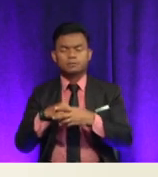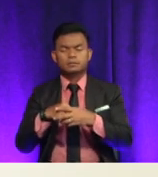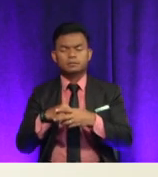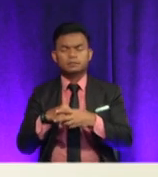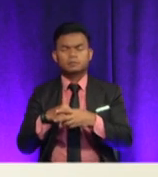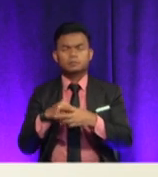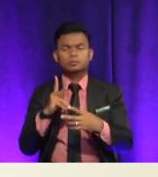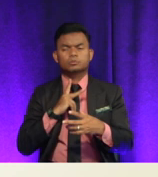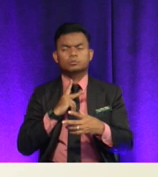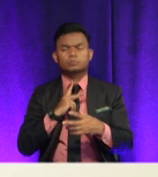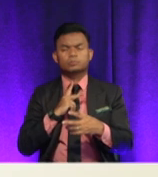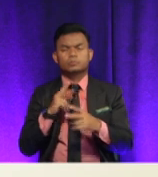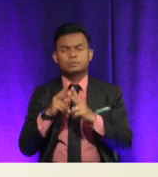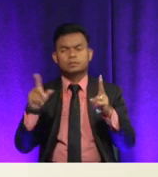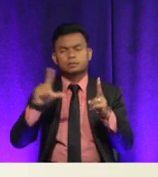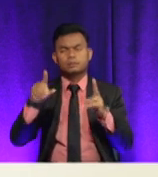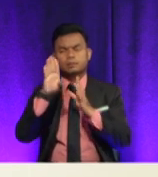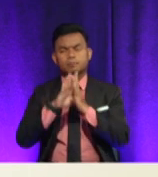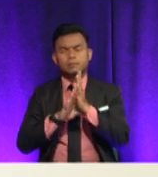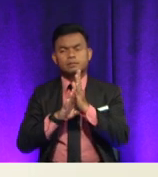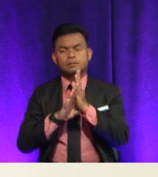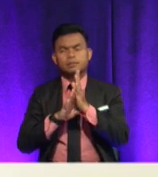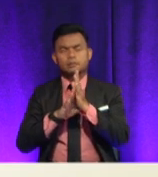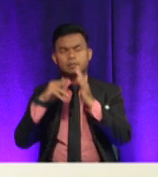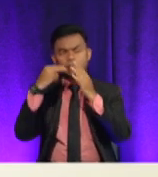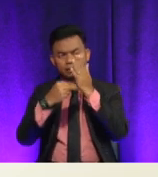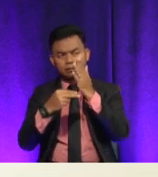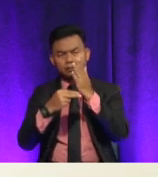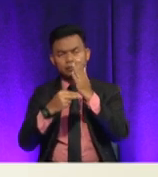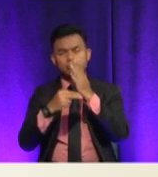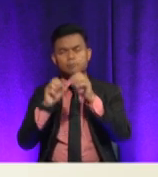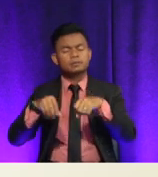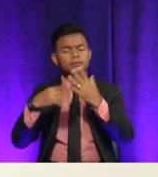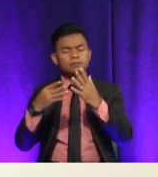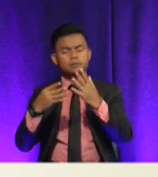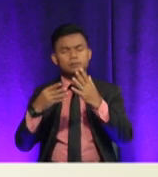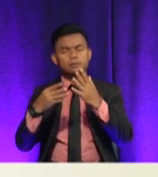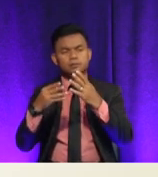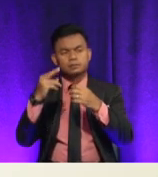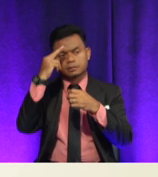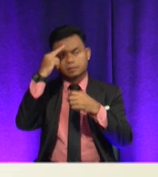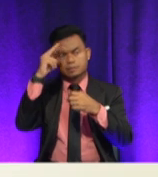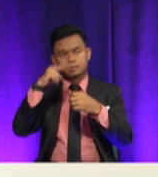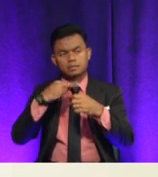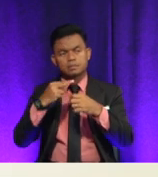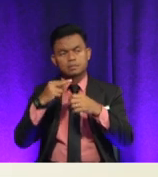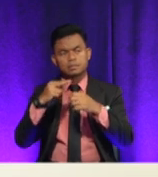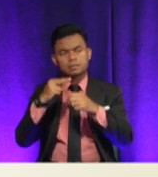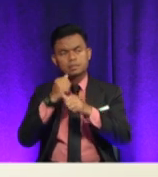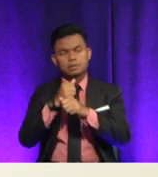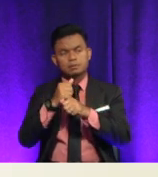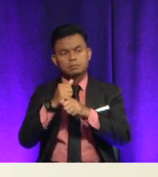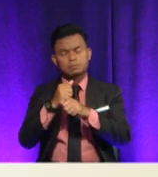sangatlah dahaga Oke maka Baginda bertrase amatlah jahage lalu Baginda menikahkan